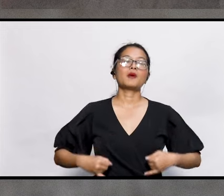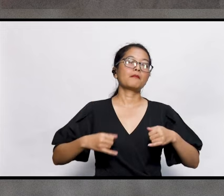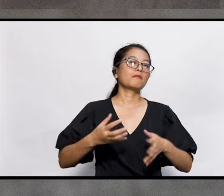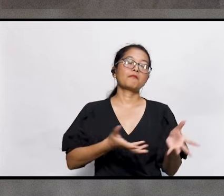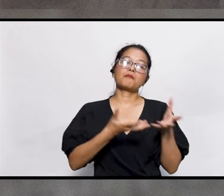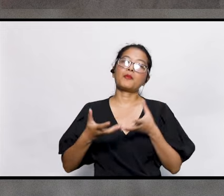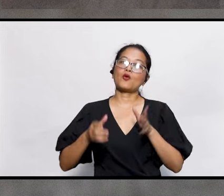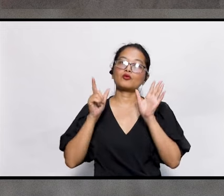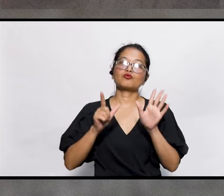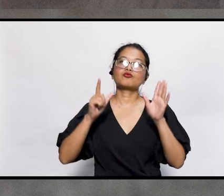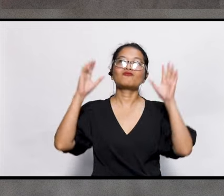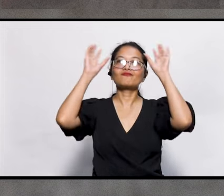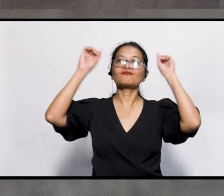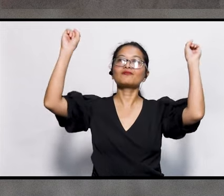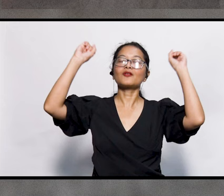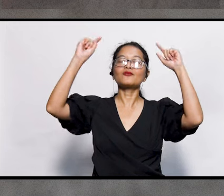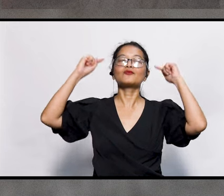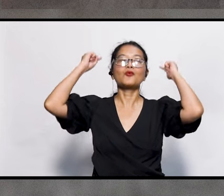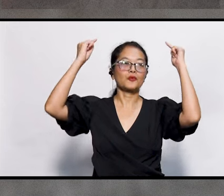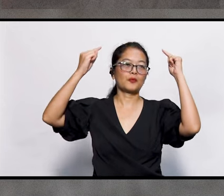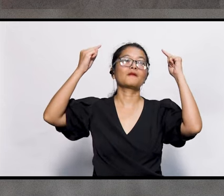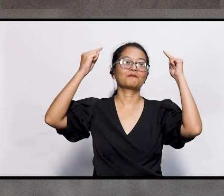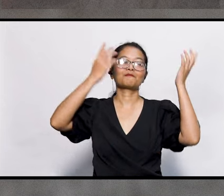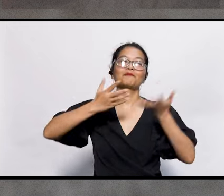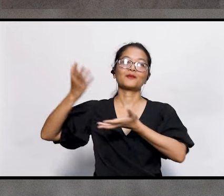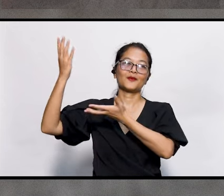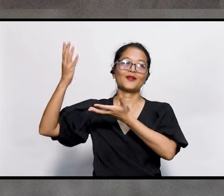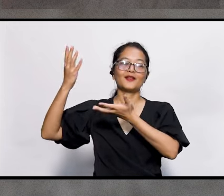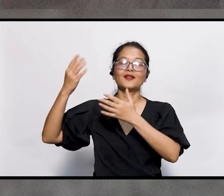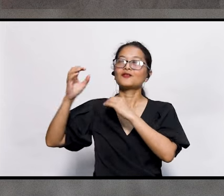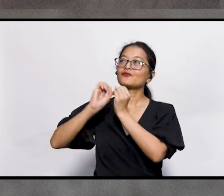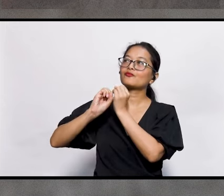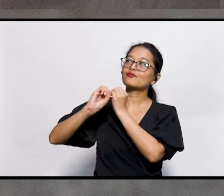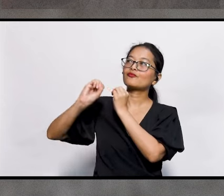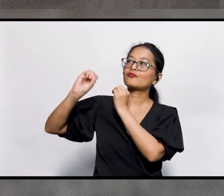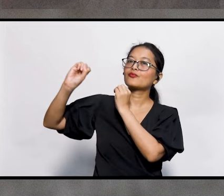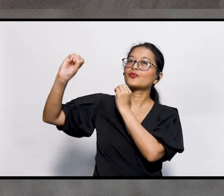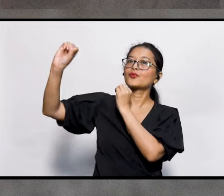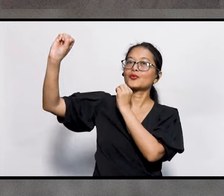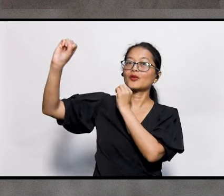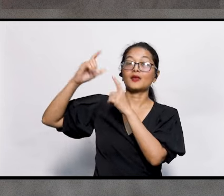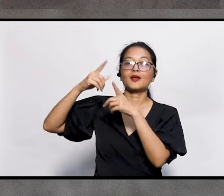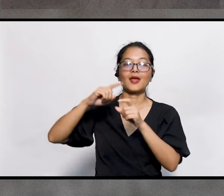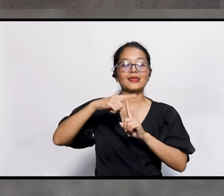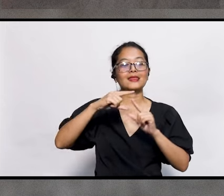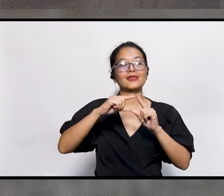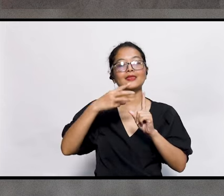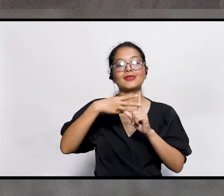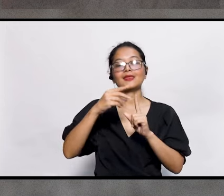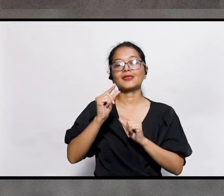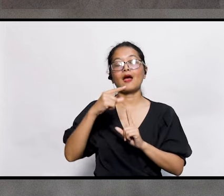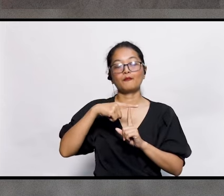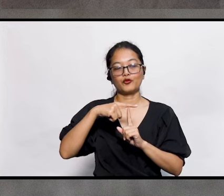sangkakala tanduk domba itu di hadapan Tuhan lalu mereka meniup sangkakala sedang tabut perjanjian Tuhan